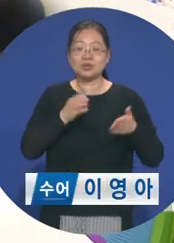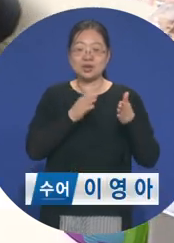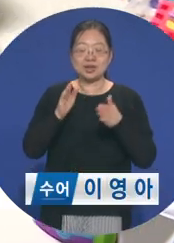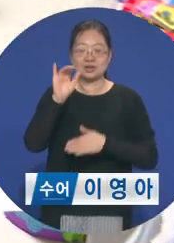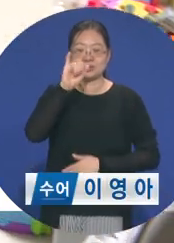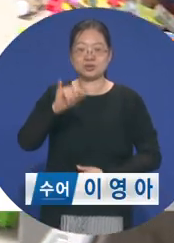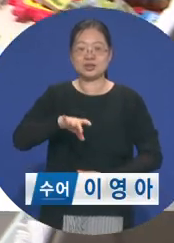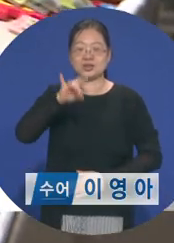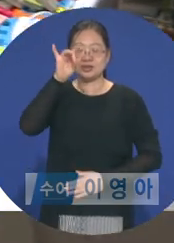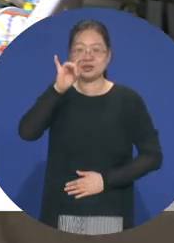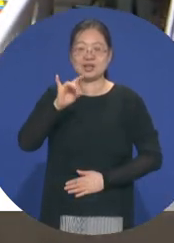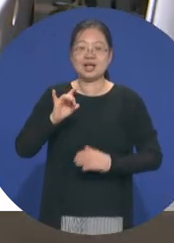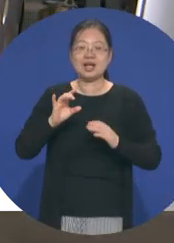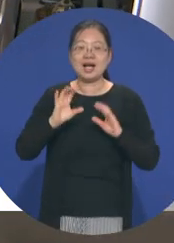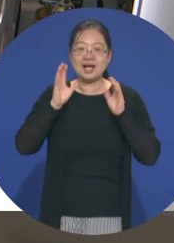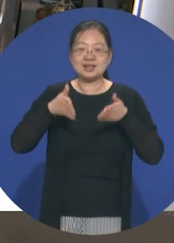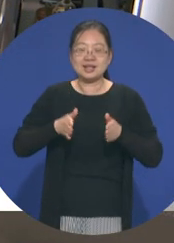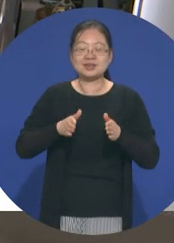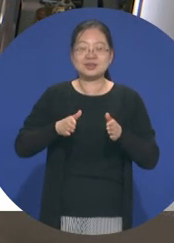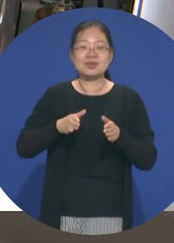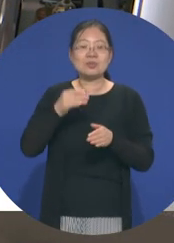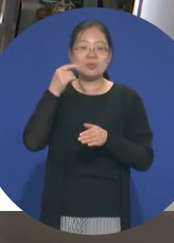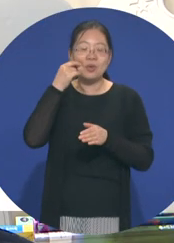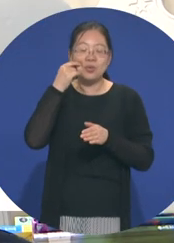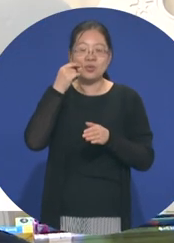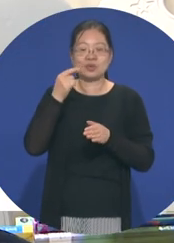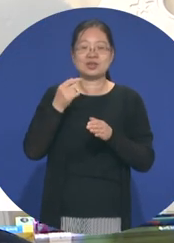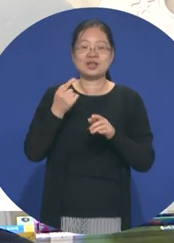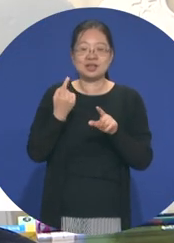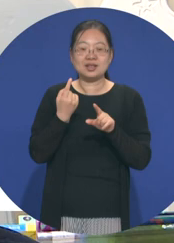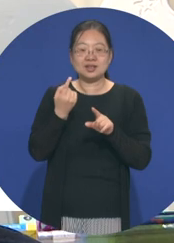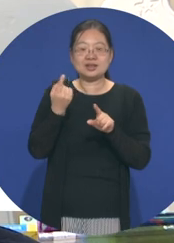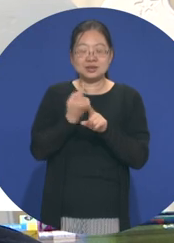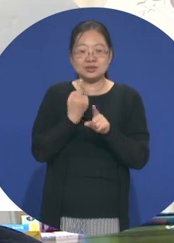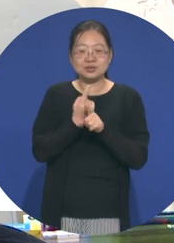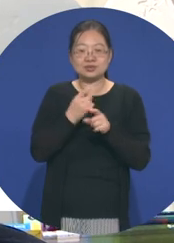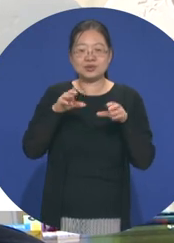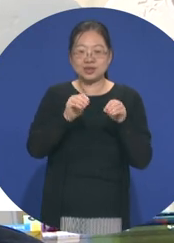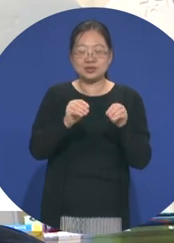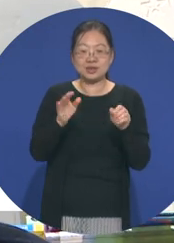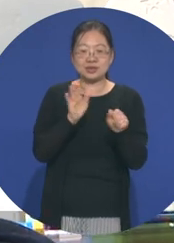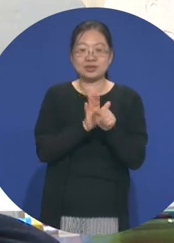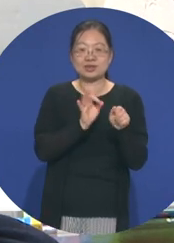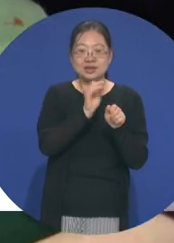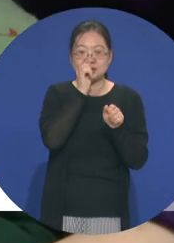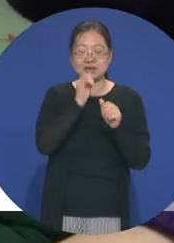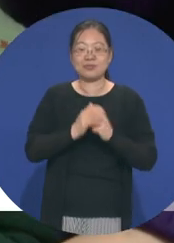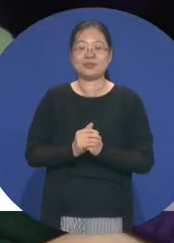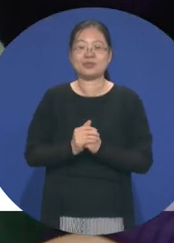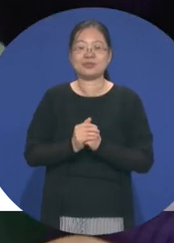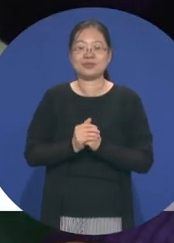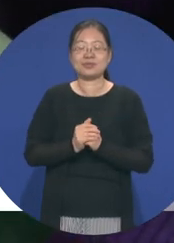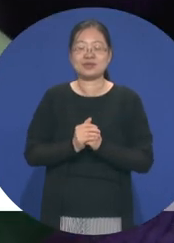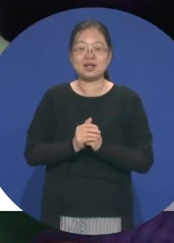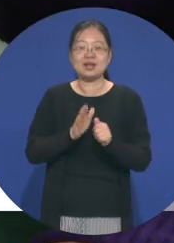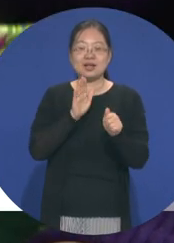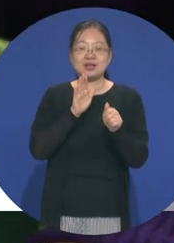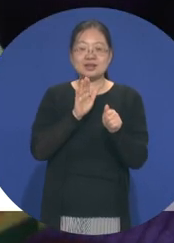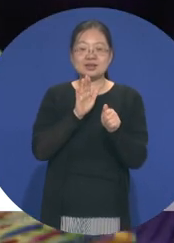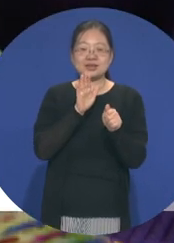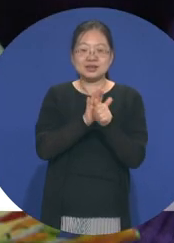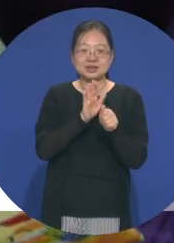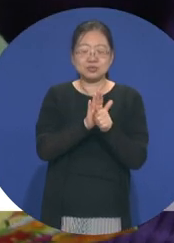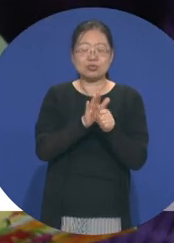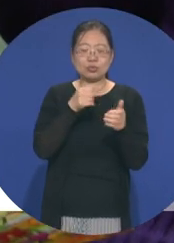경기도가 전국 최초로 난임 시술 중단 시에도 의료비를 지원합니다 지원 대상은 난임부부 시술비 지원 결정 통지서를